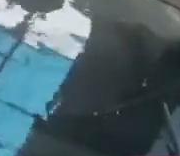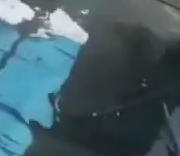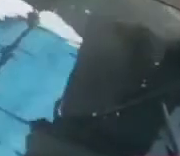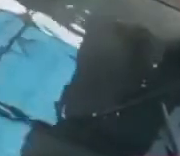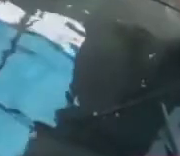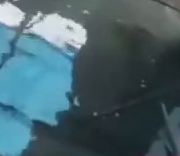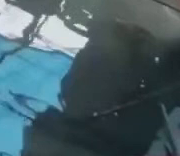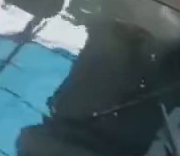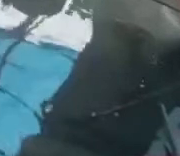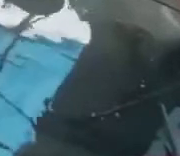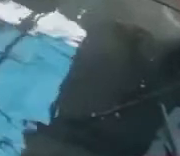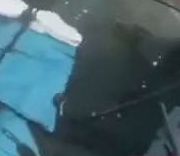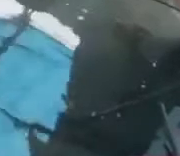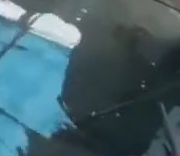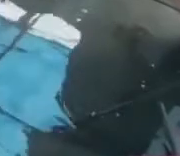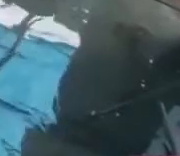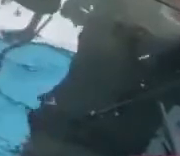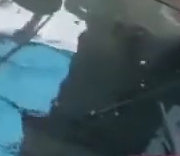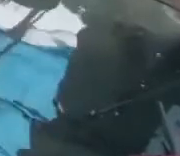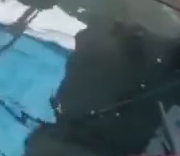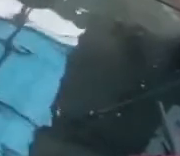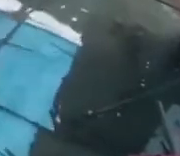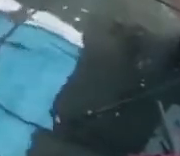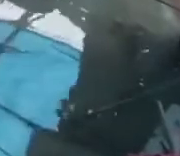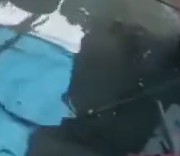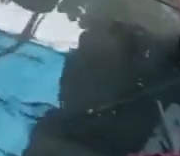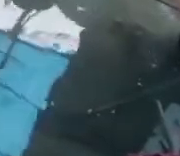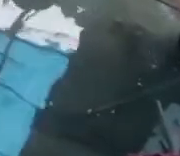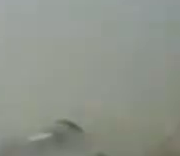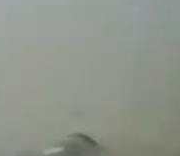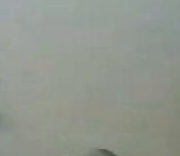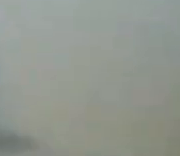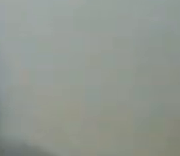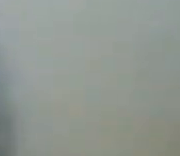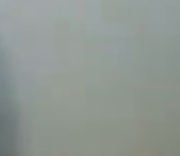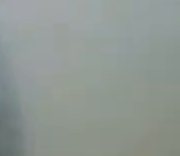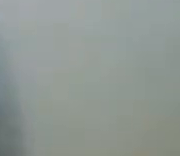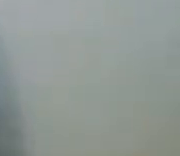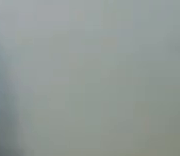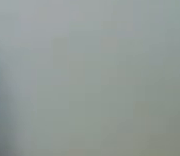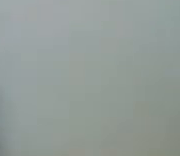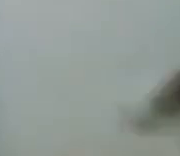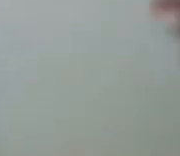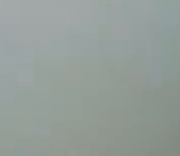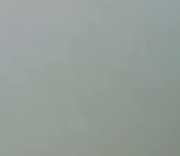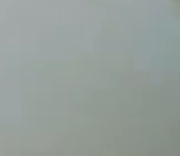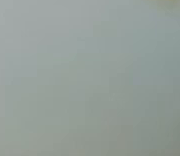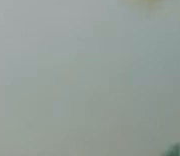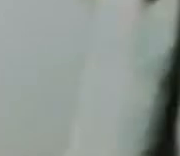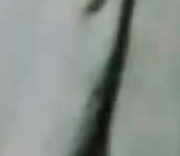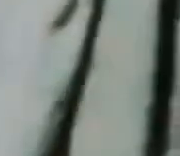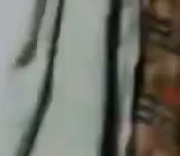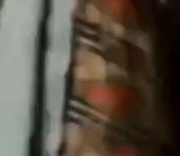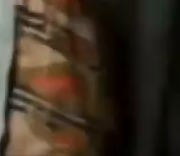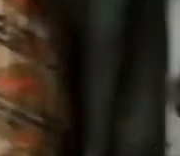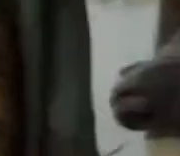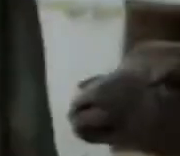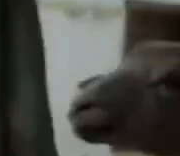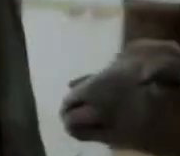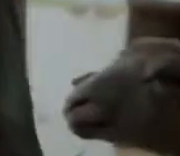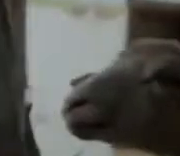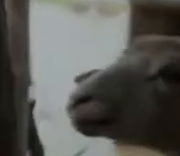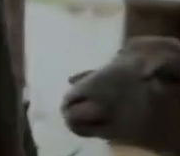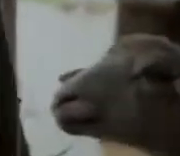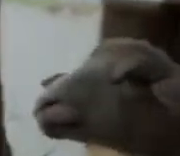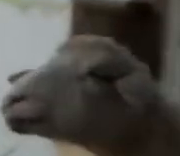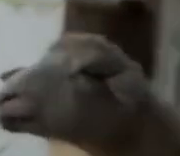করেন গরু ছাগলের কষ্ট হয়, হাঁস মুরগি রাখার কষ্ট হয়, আবার পানি টিউবওয়েল তলায় গেছে, টিউবওয়েলের পানির